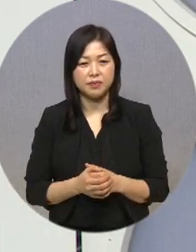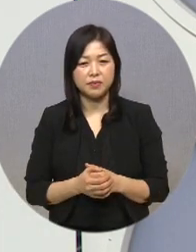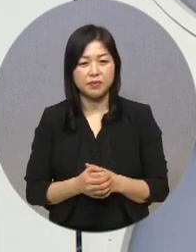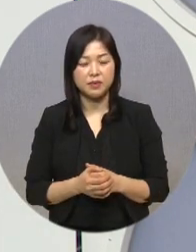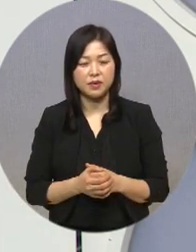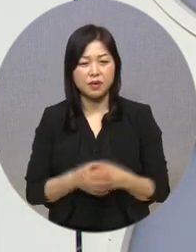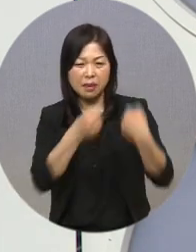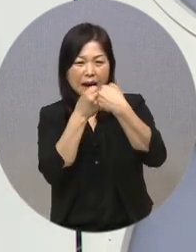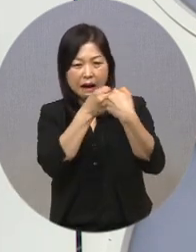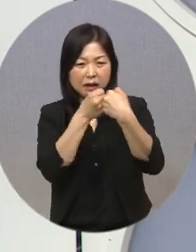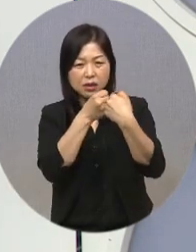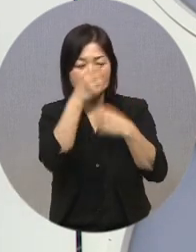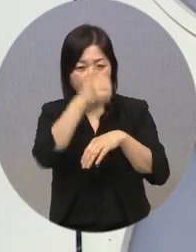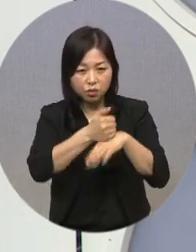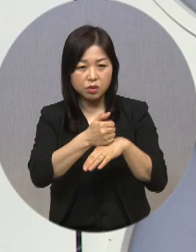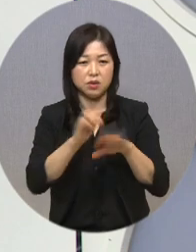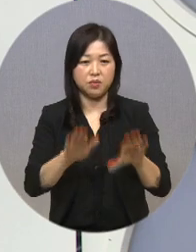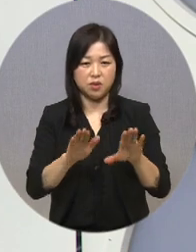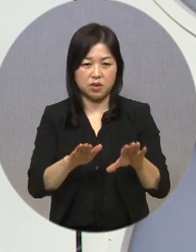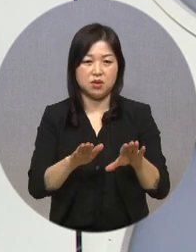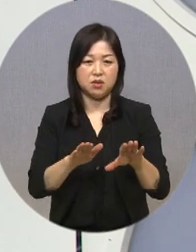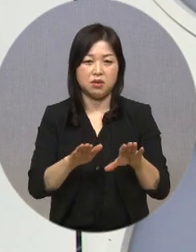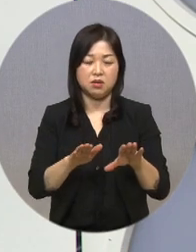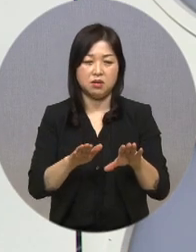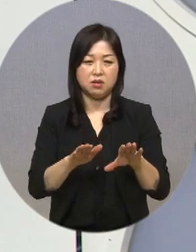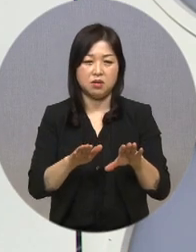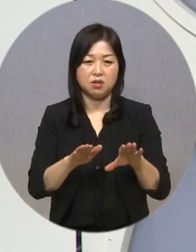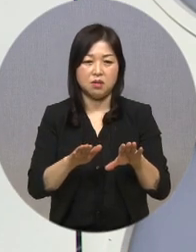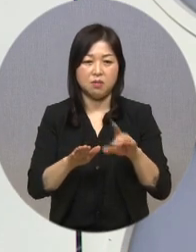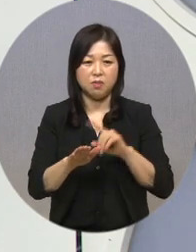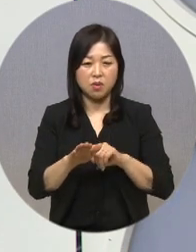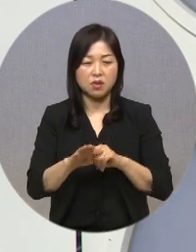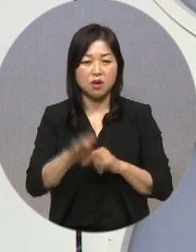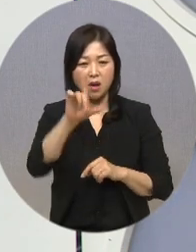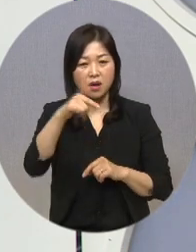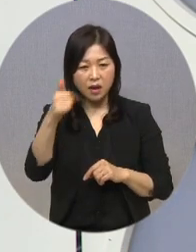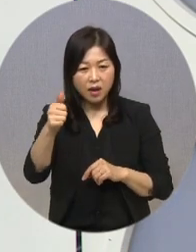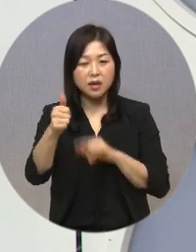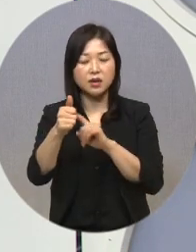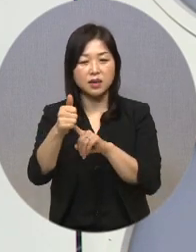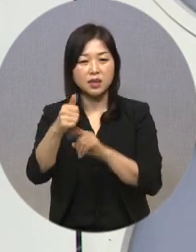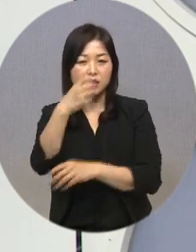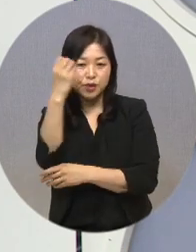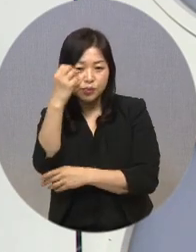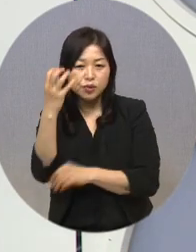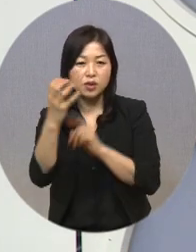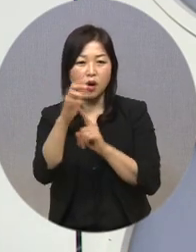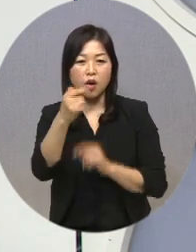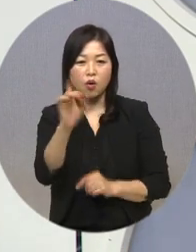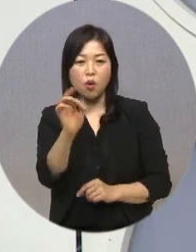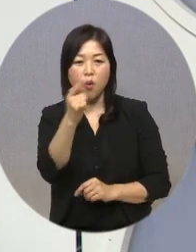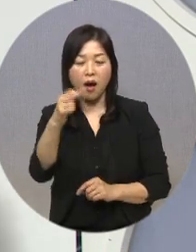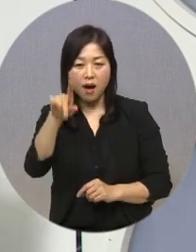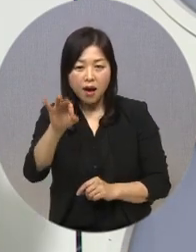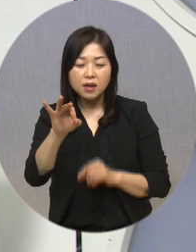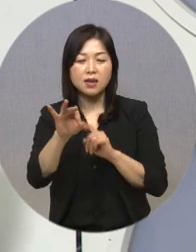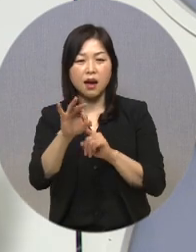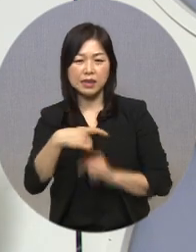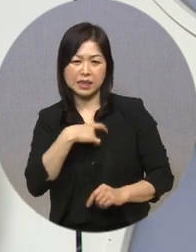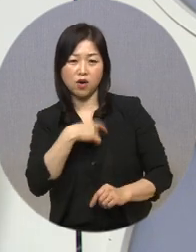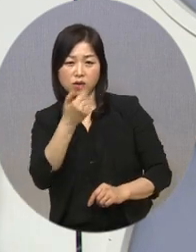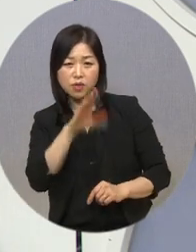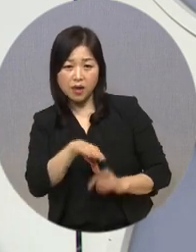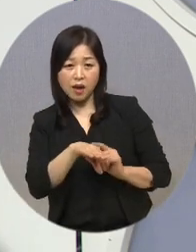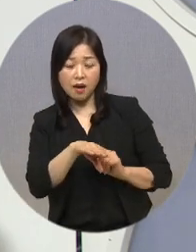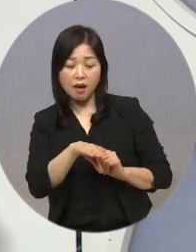살리는 거더니 아 이번에는 야 그냥 LA 타임스가 그렇게 날 싫어하더니 말이야 민주당 공화당이라고 하고 와서